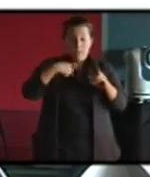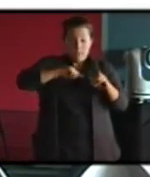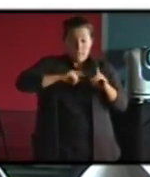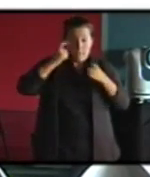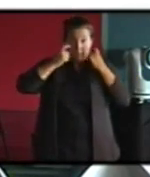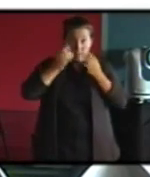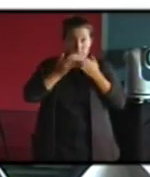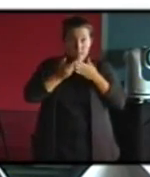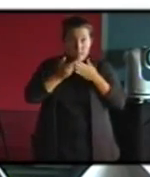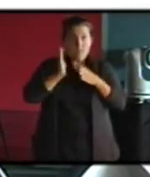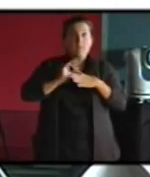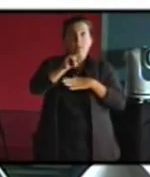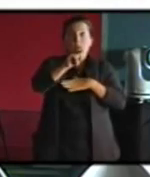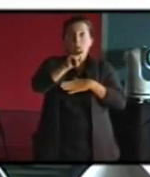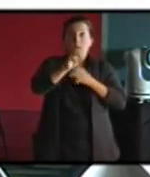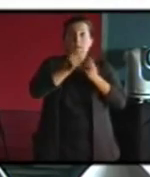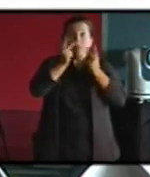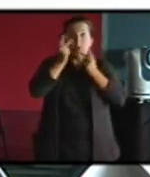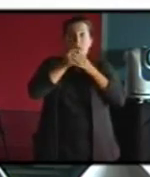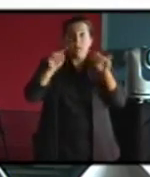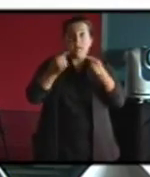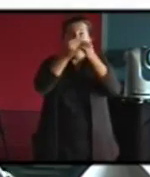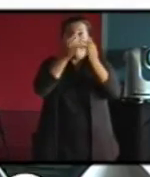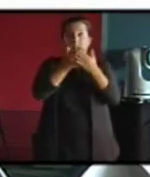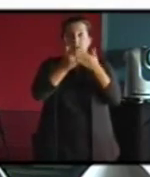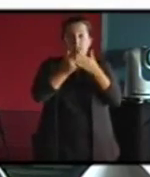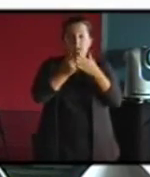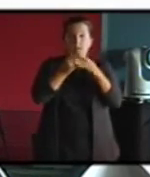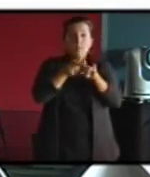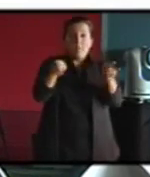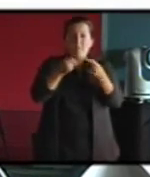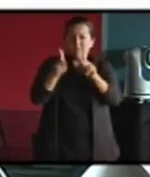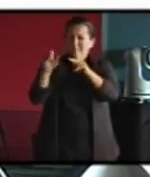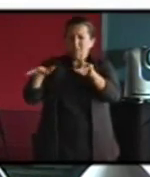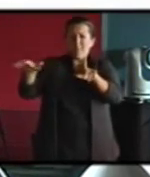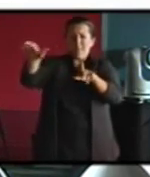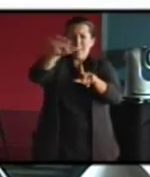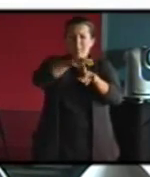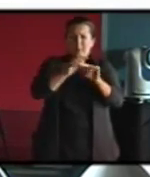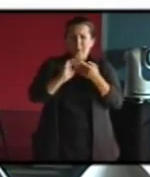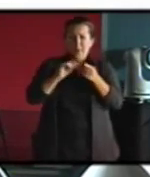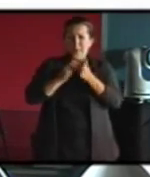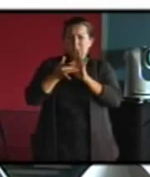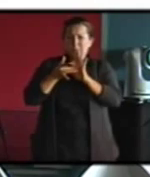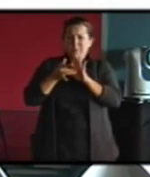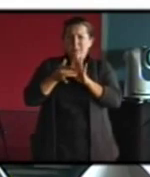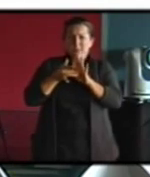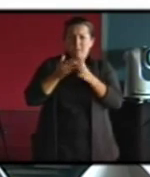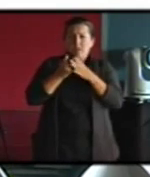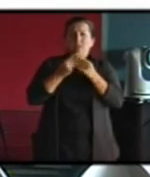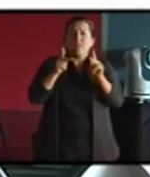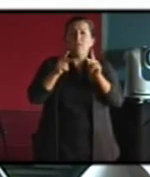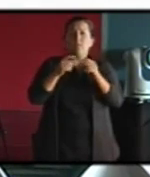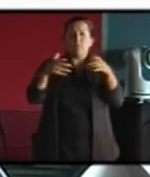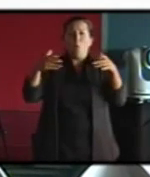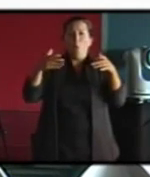Donc c'est des territoires que l'on retrouve dans toutes les périphéries de très grandes